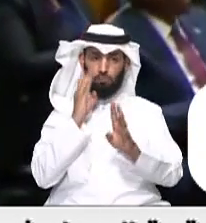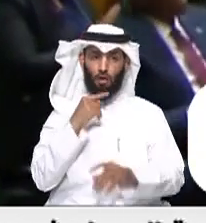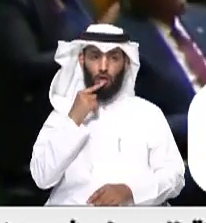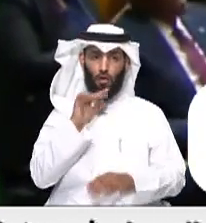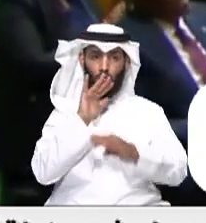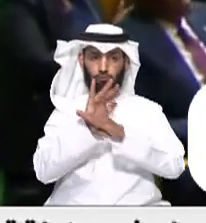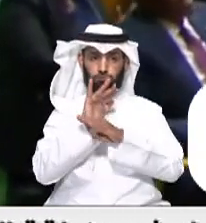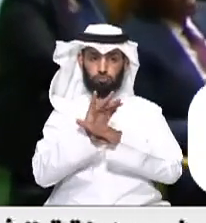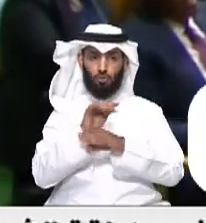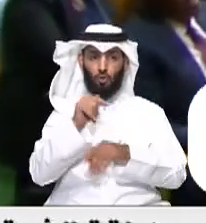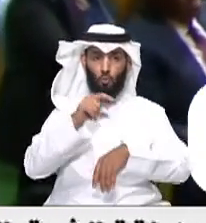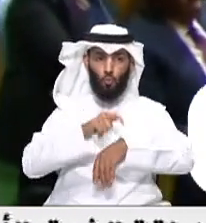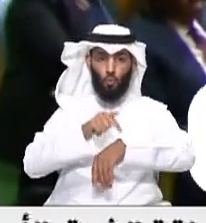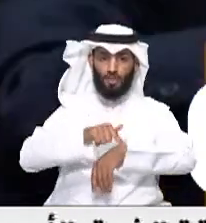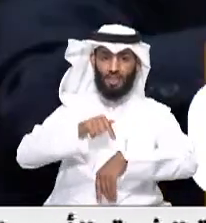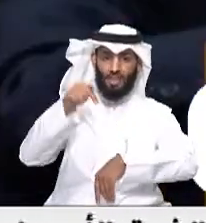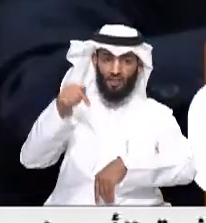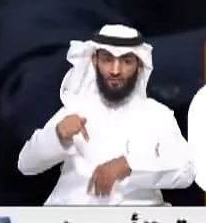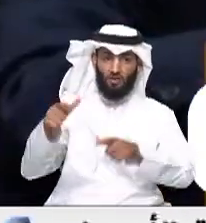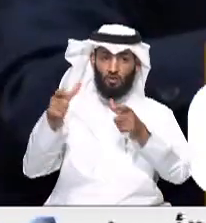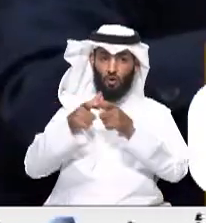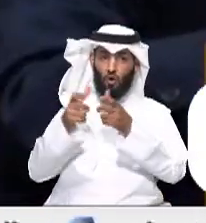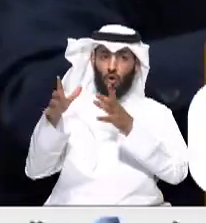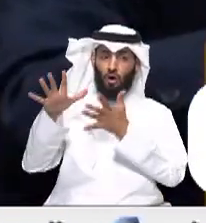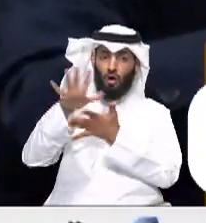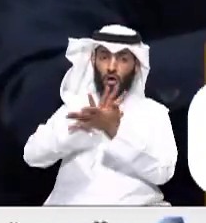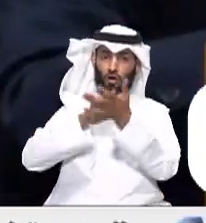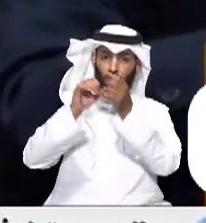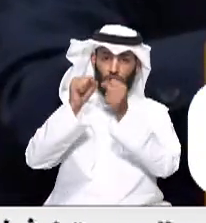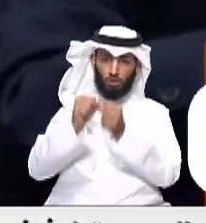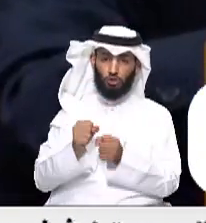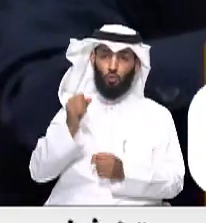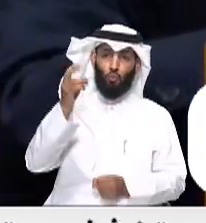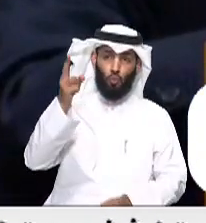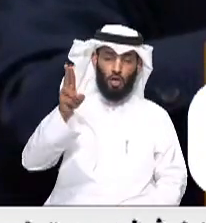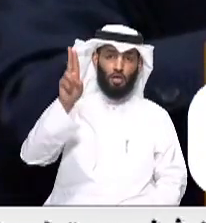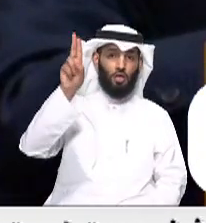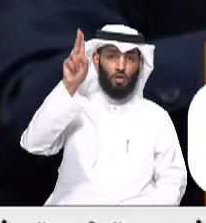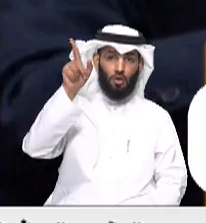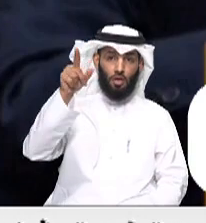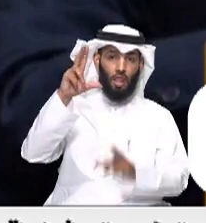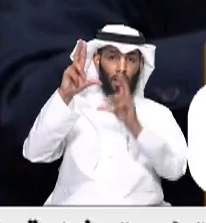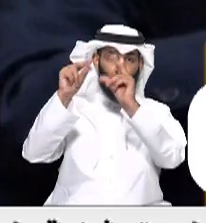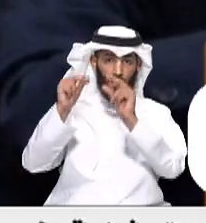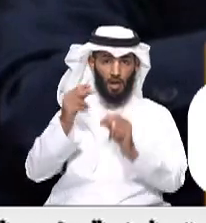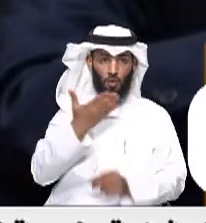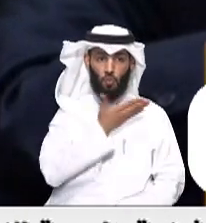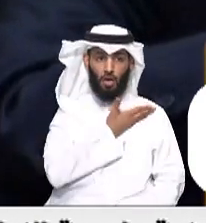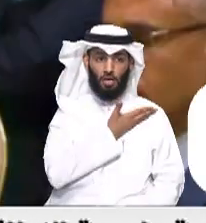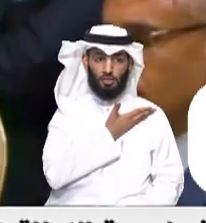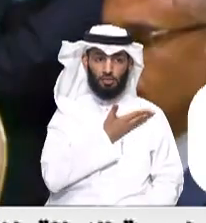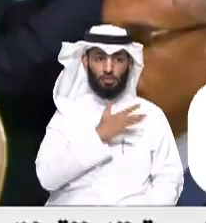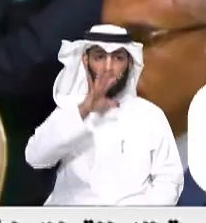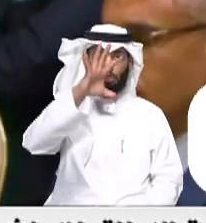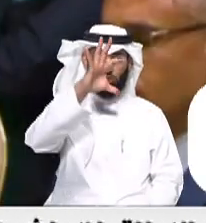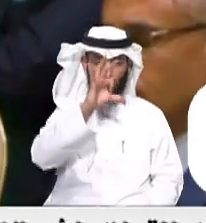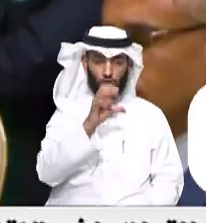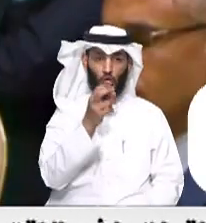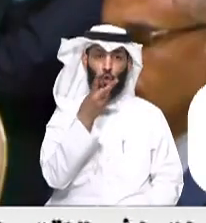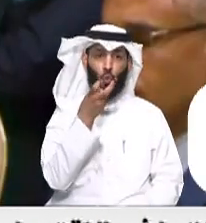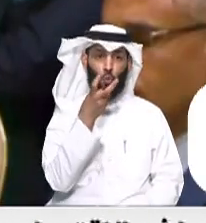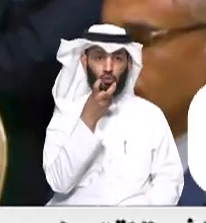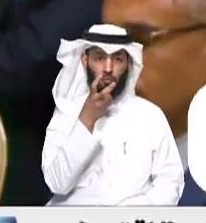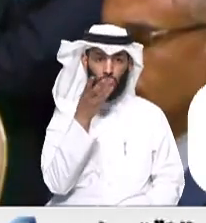عليه النزاعات الدائرة خاصة في لبنان وقطاع غزة. وعلى هامش انطلاق الدورة 79 للجمعية